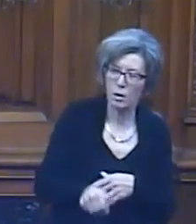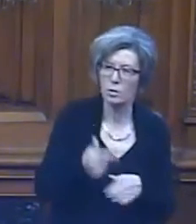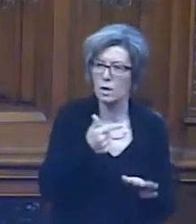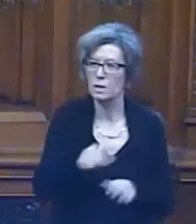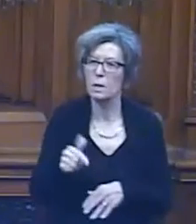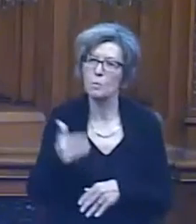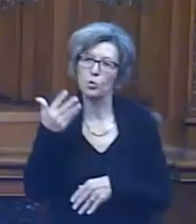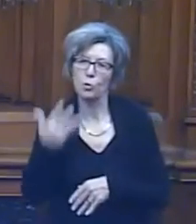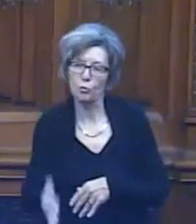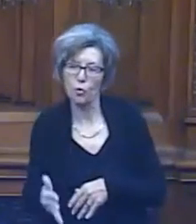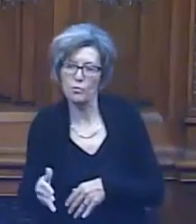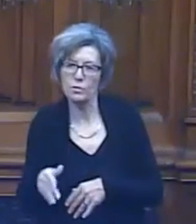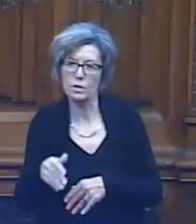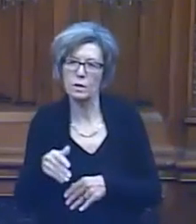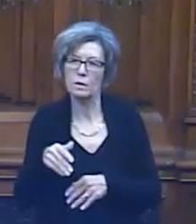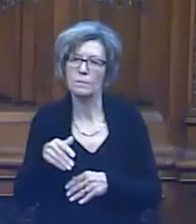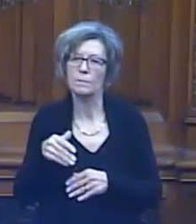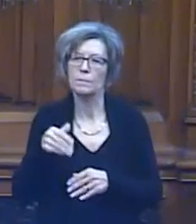56.750